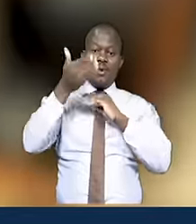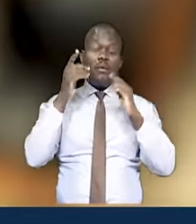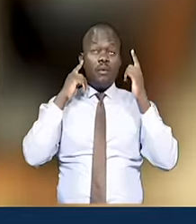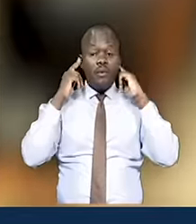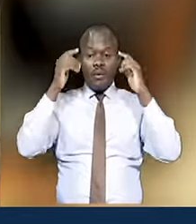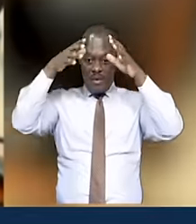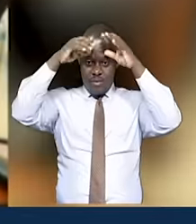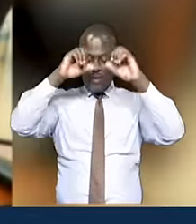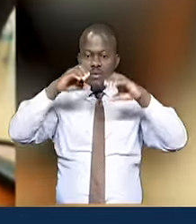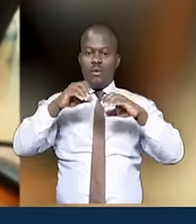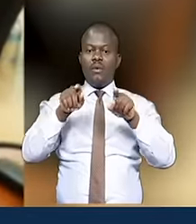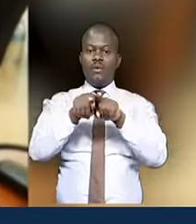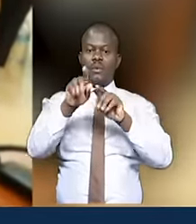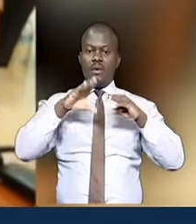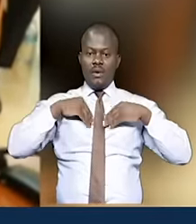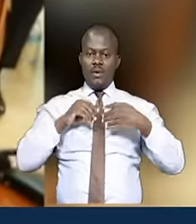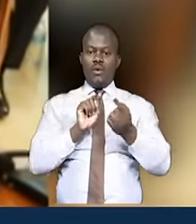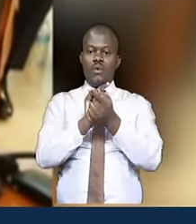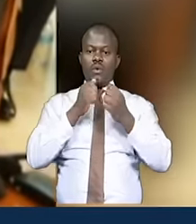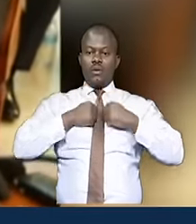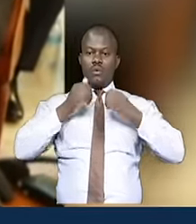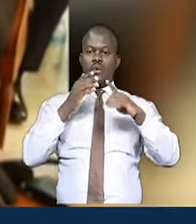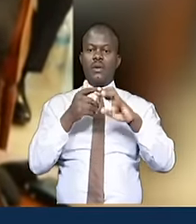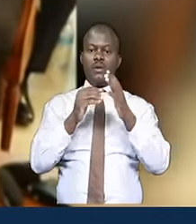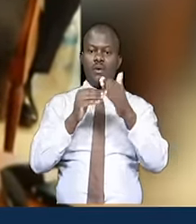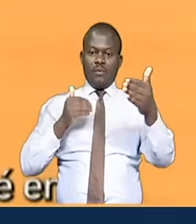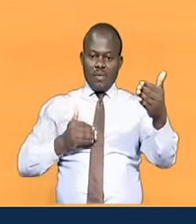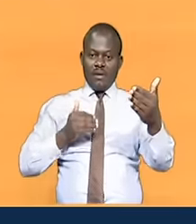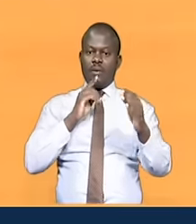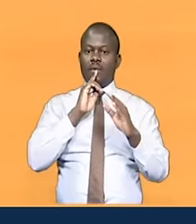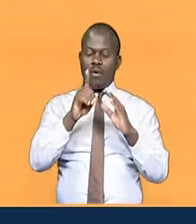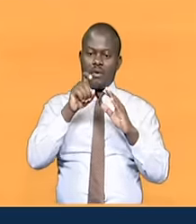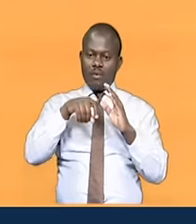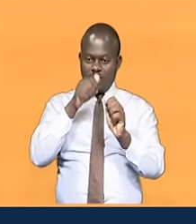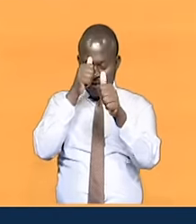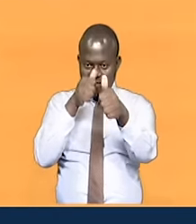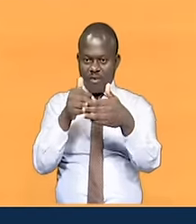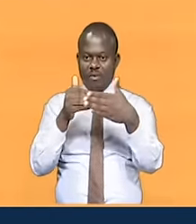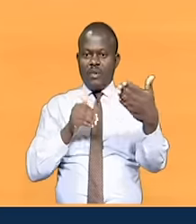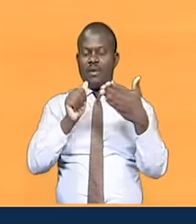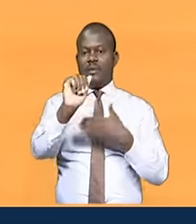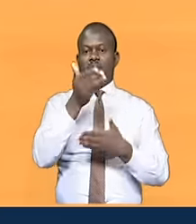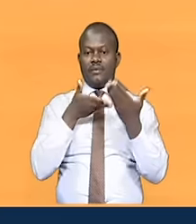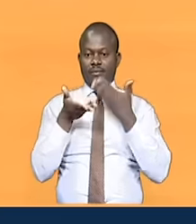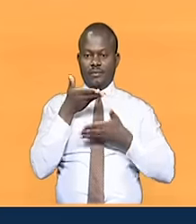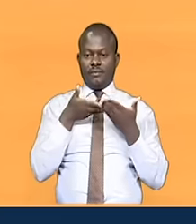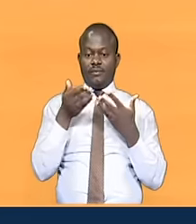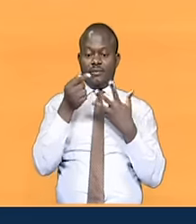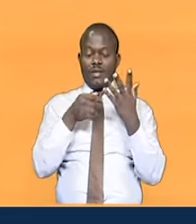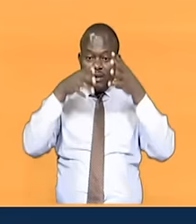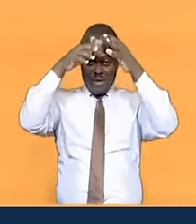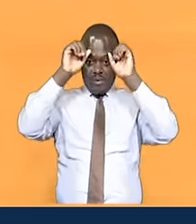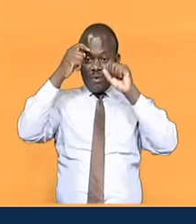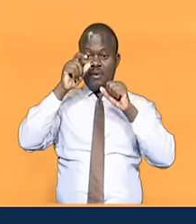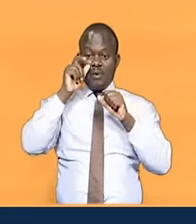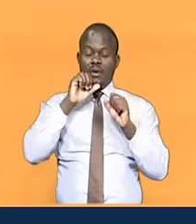perezida wa Congo na ubwe yemera guhura n'u Rwanda ariko hakabanza kugira amabwiriza u Rwanda rukurikiza mbere y'ibyo biganiro ibyo perezida Kagame asanga